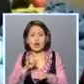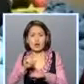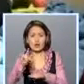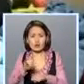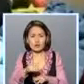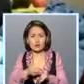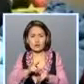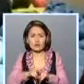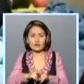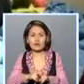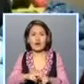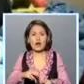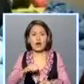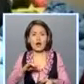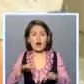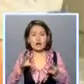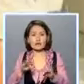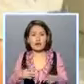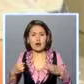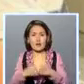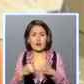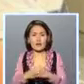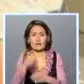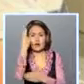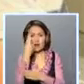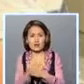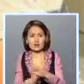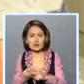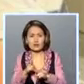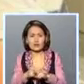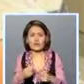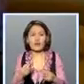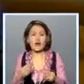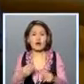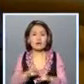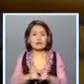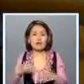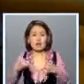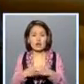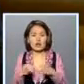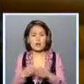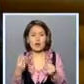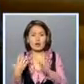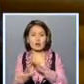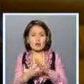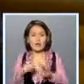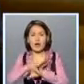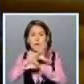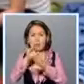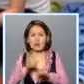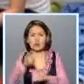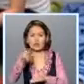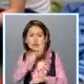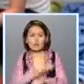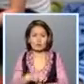Бұған басты себеп Air Australia компаниясының банкротқа ұшырауы. Кәсіпорын қаржы тапшылығына байланысты барлық рейстерді